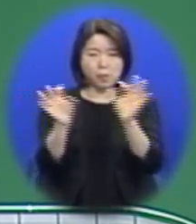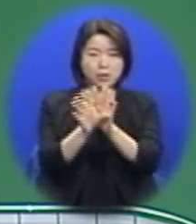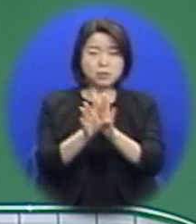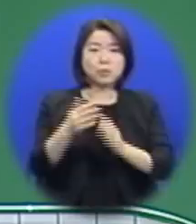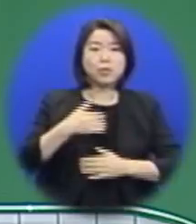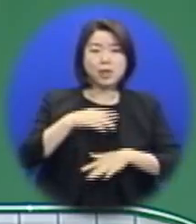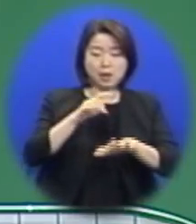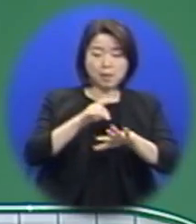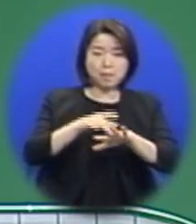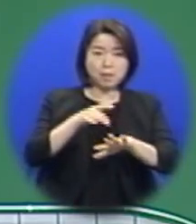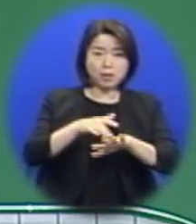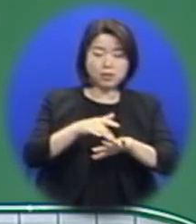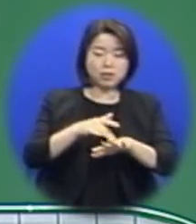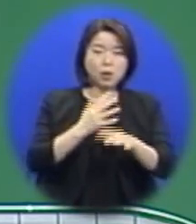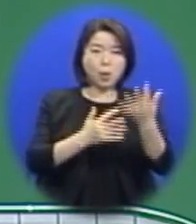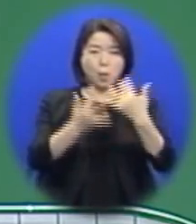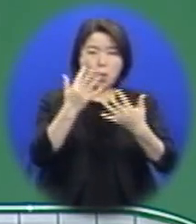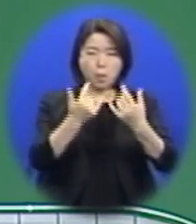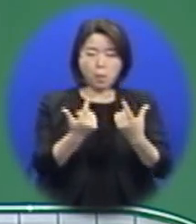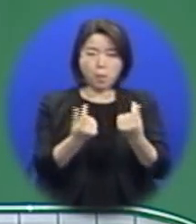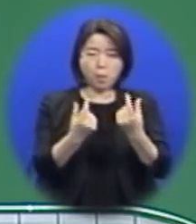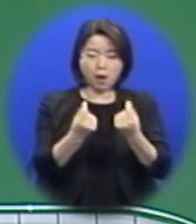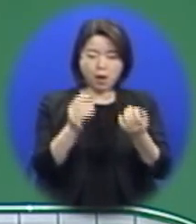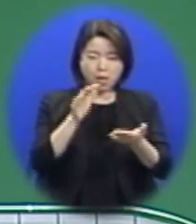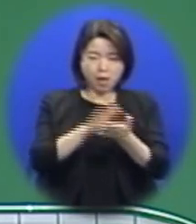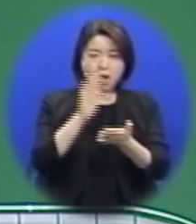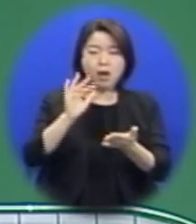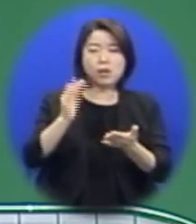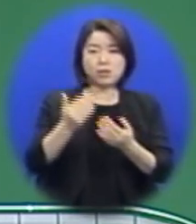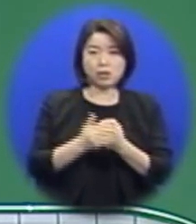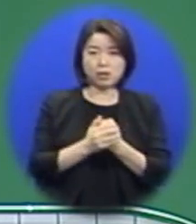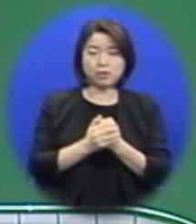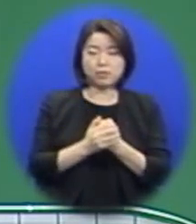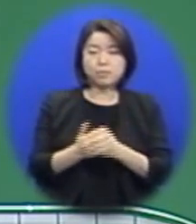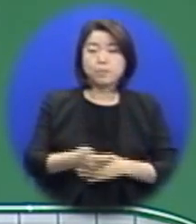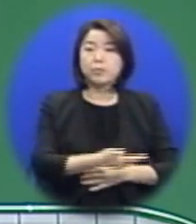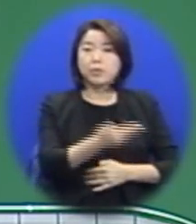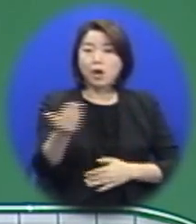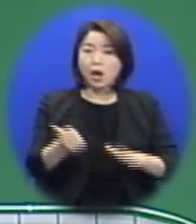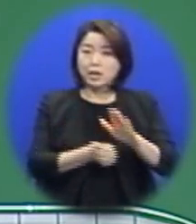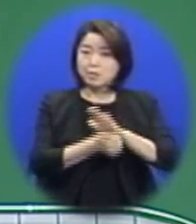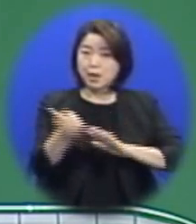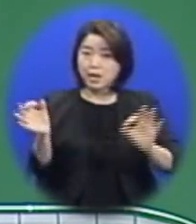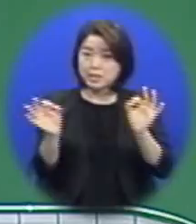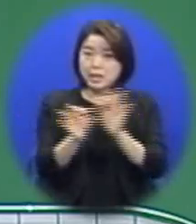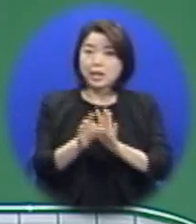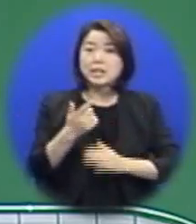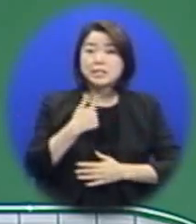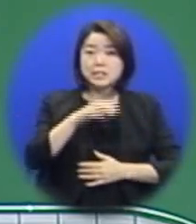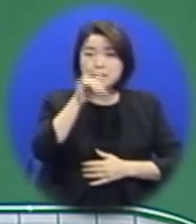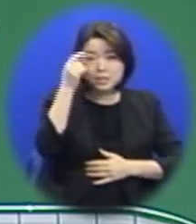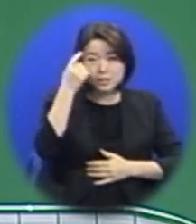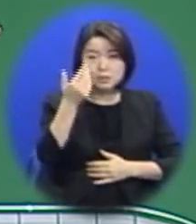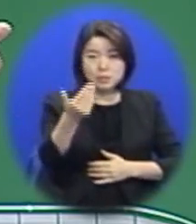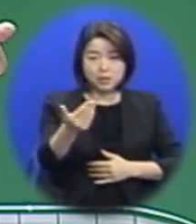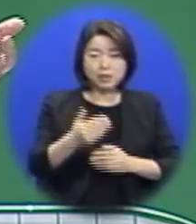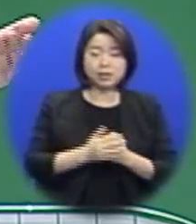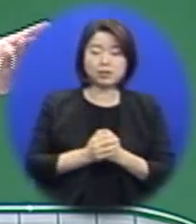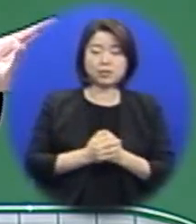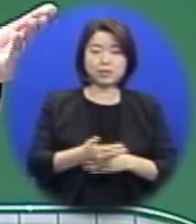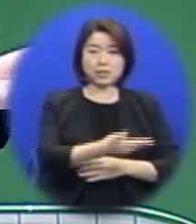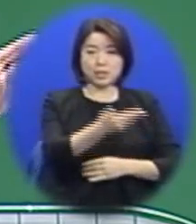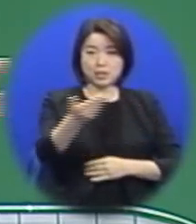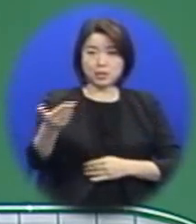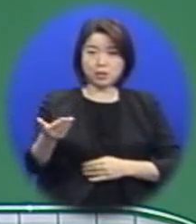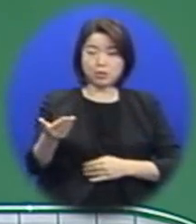화로처럼 달아올랐습니다. 여러분, 희망이 없어져 본 적이 있습니까? 아마 여기 있는 여러분들은